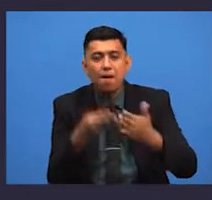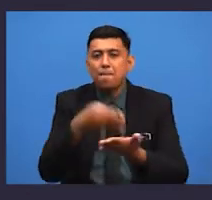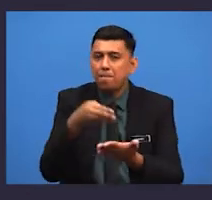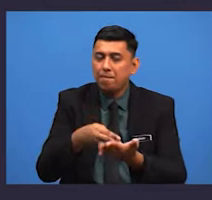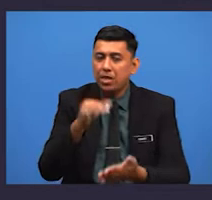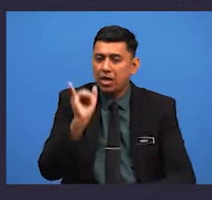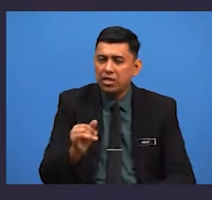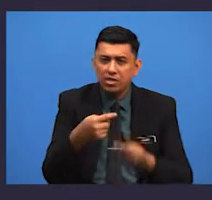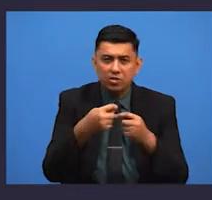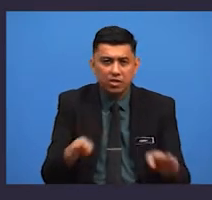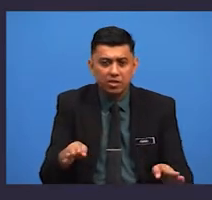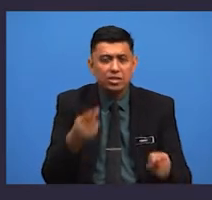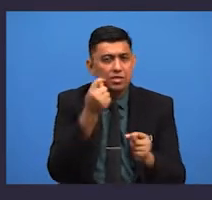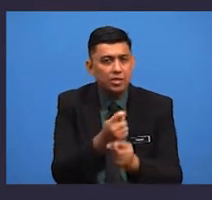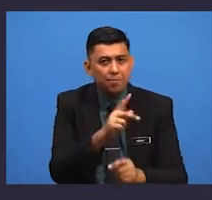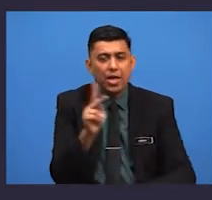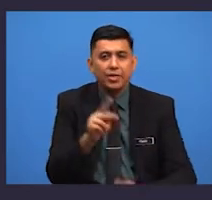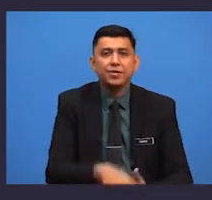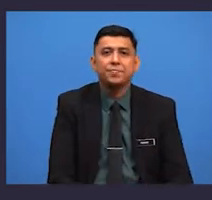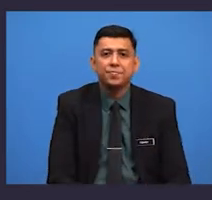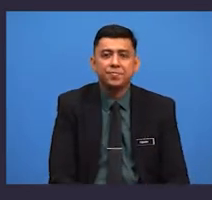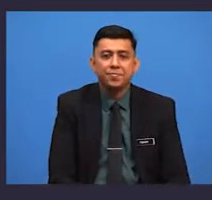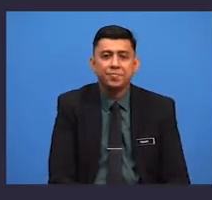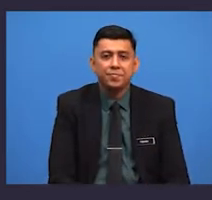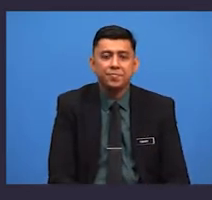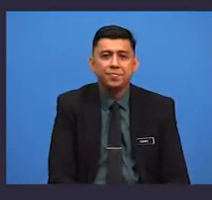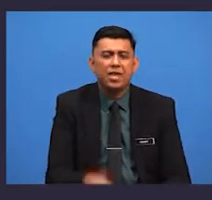berdasarkan pembilang yang telah ditetapkan.